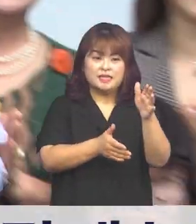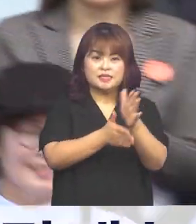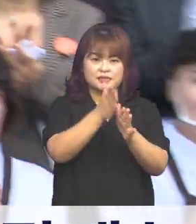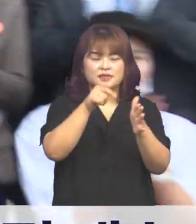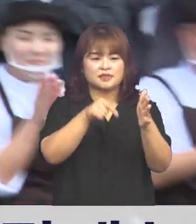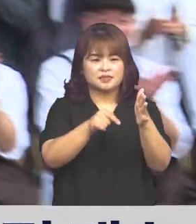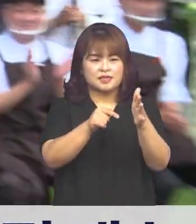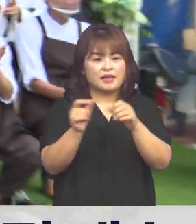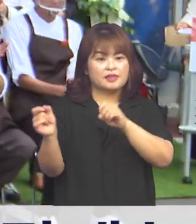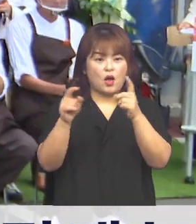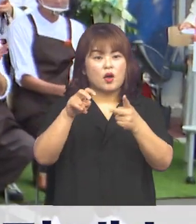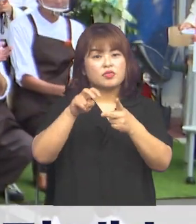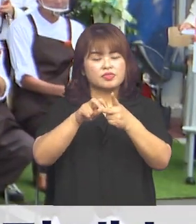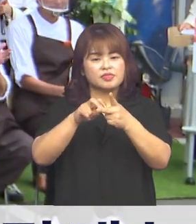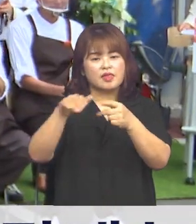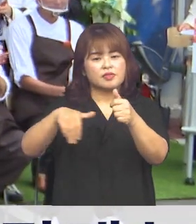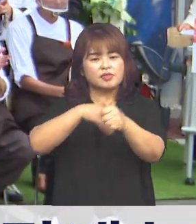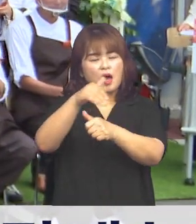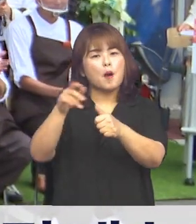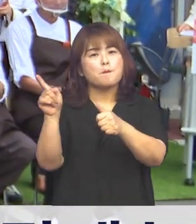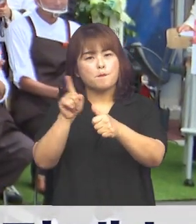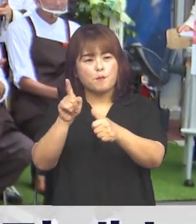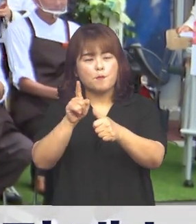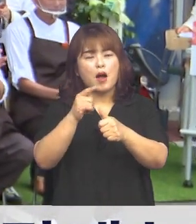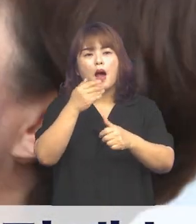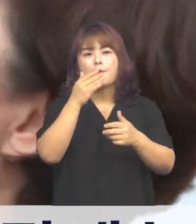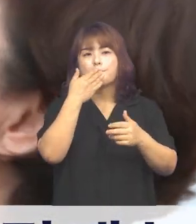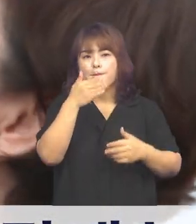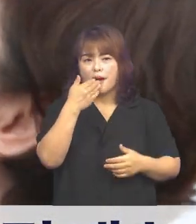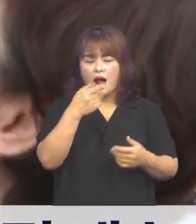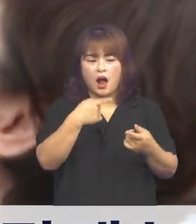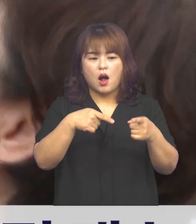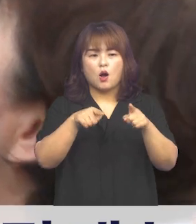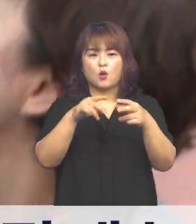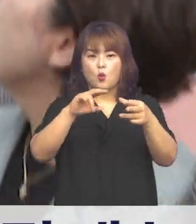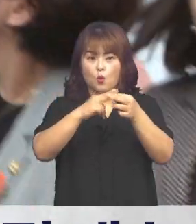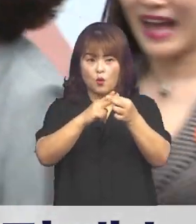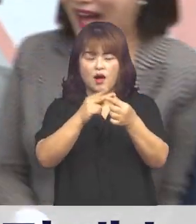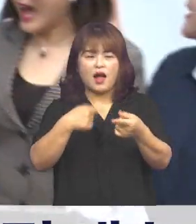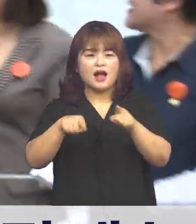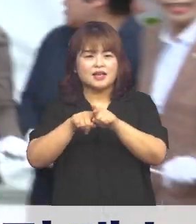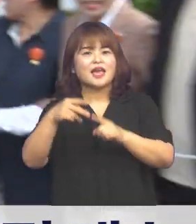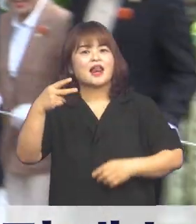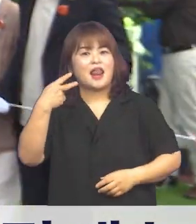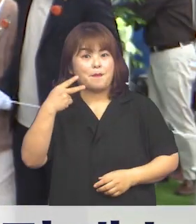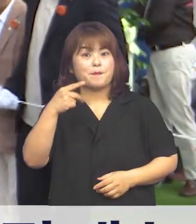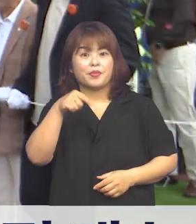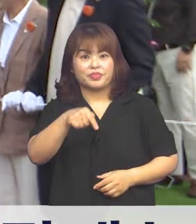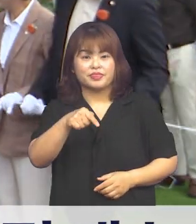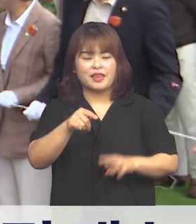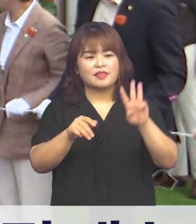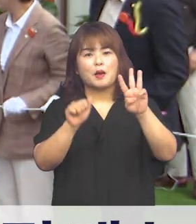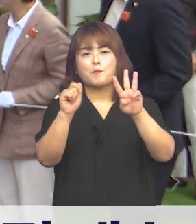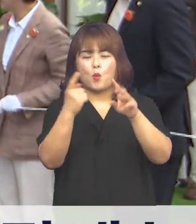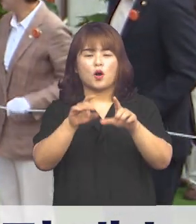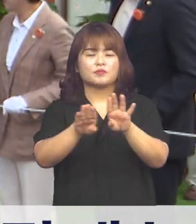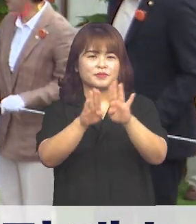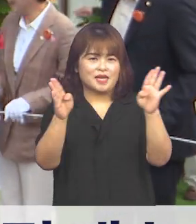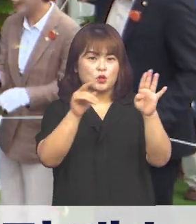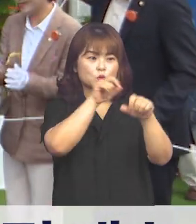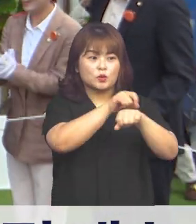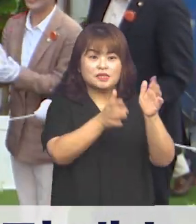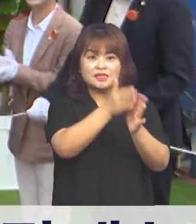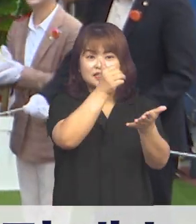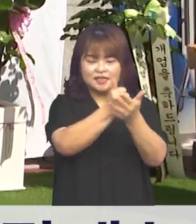용인특례시의 대표 자활사업인 밥과 함께라면 3호점이 25일 개소했습니다. 개소식에는 이상일